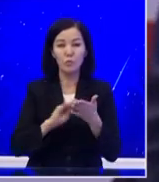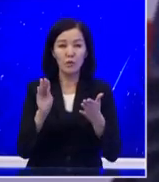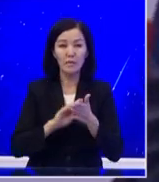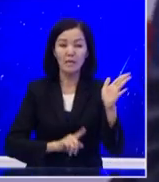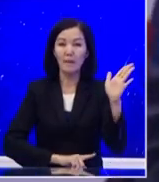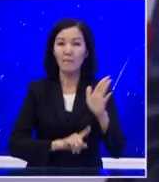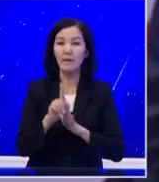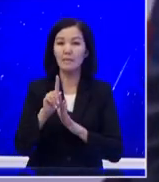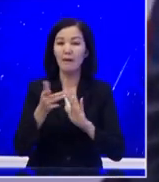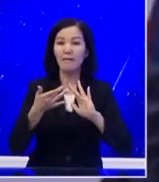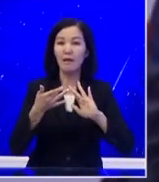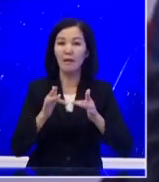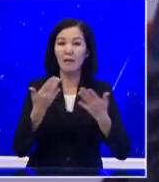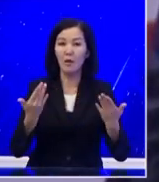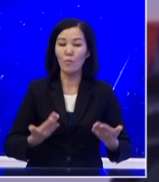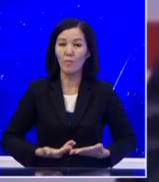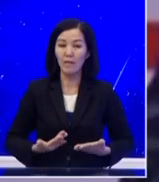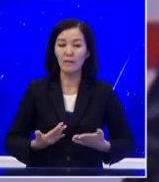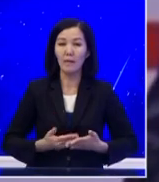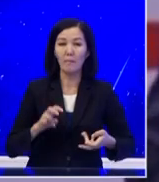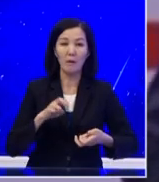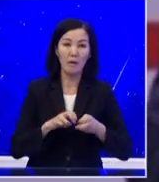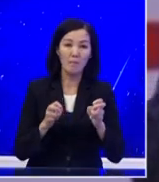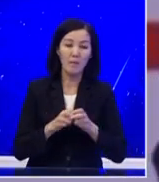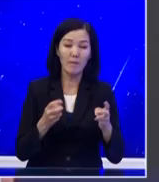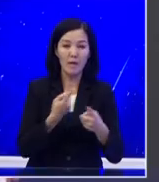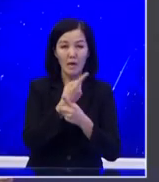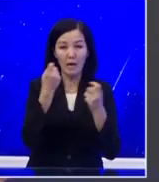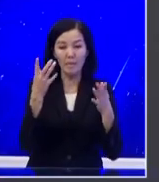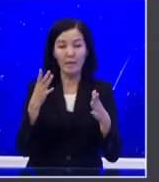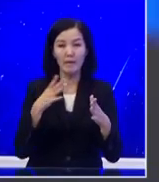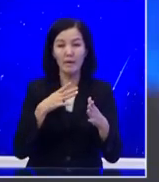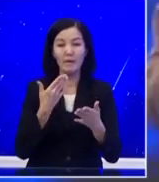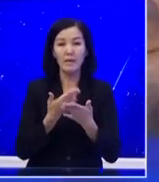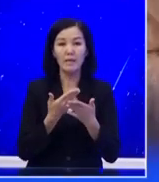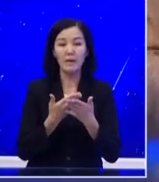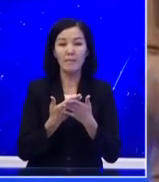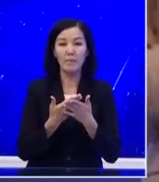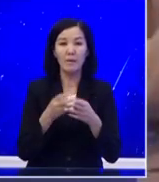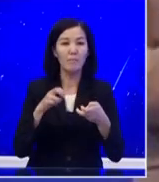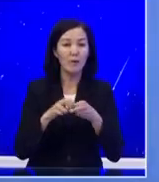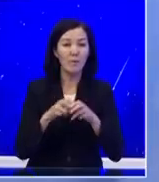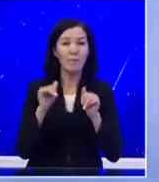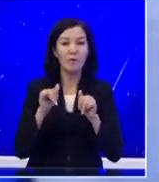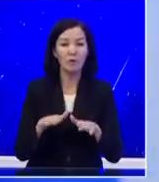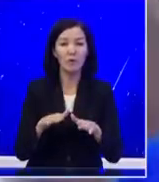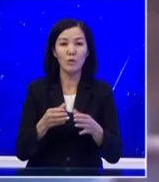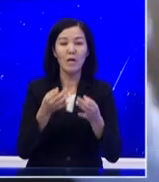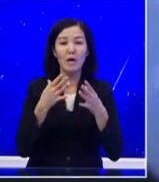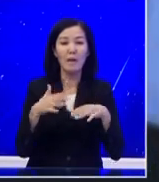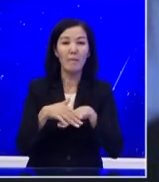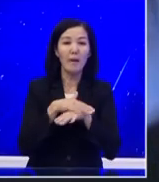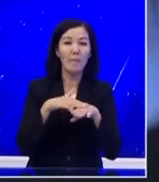бастап әлеуметтік мәселенің басында жүрд. Халықты хабардар етіп қана қойған жоқ. Мәселеге белшеше кірісіп, қарапайым жұртқа жақын